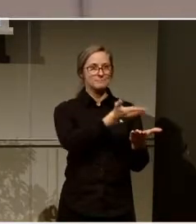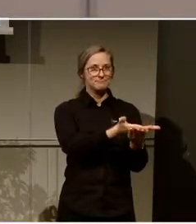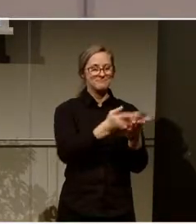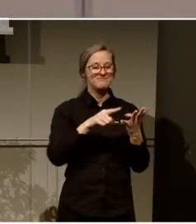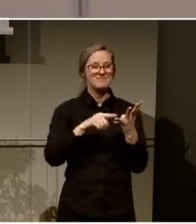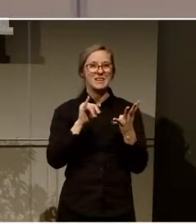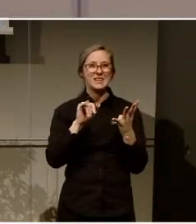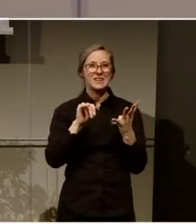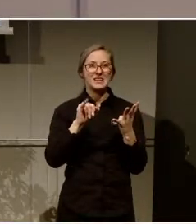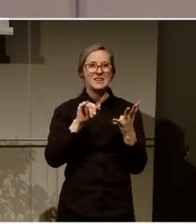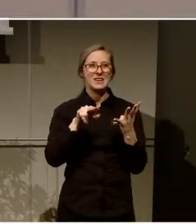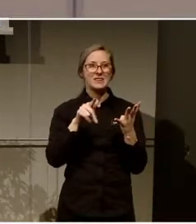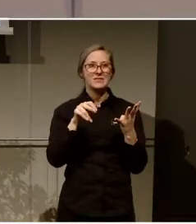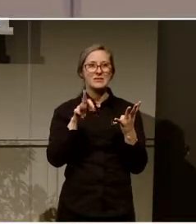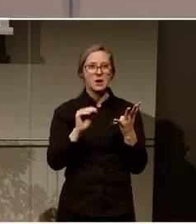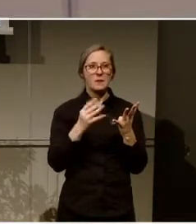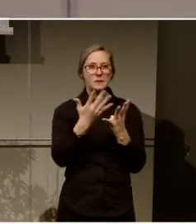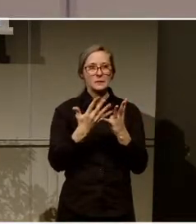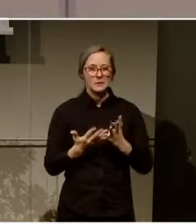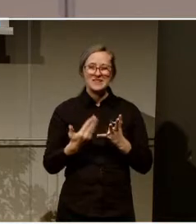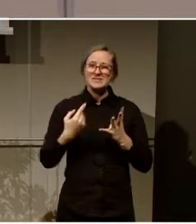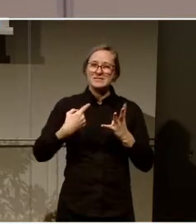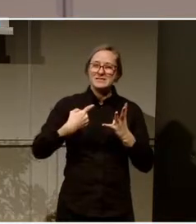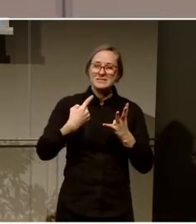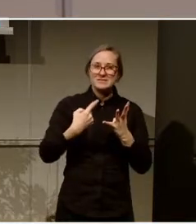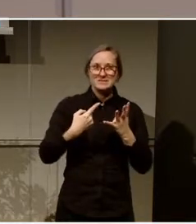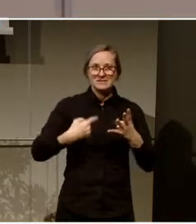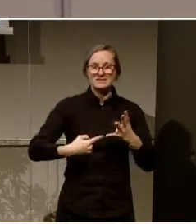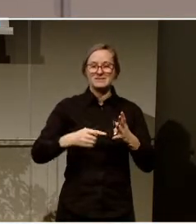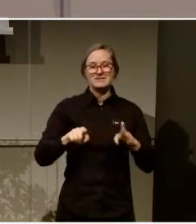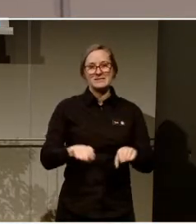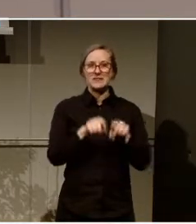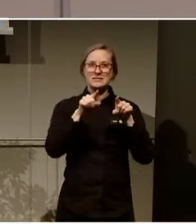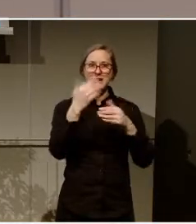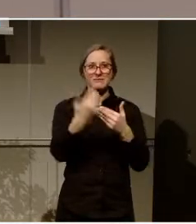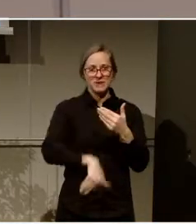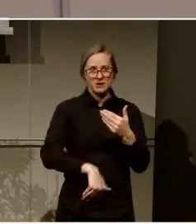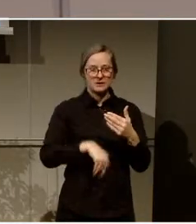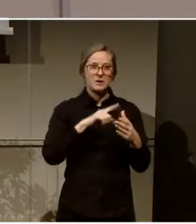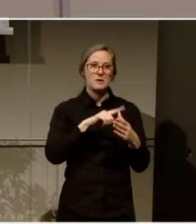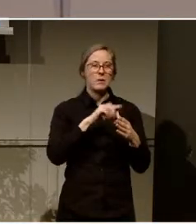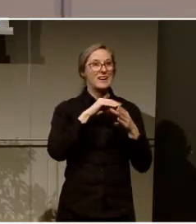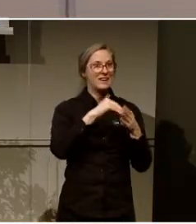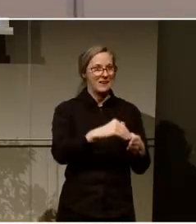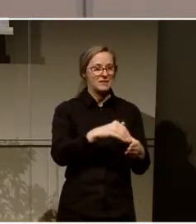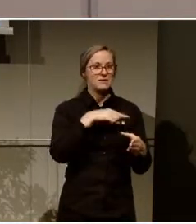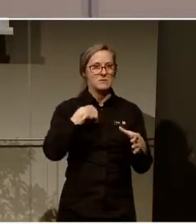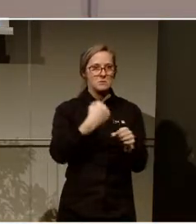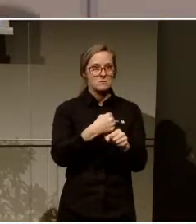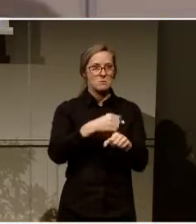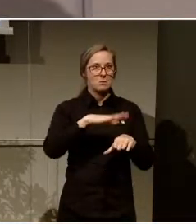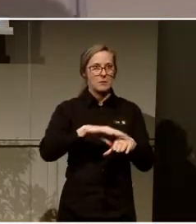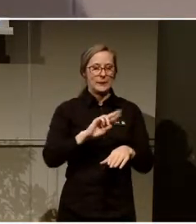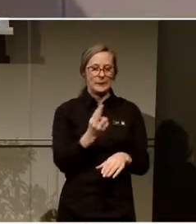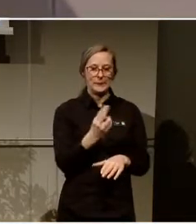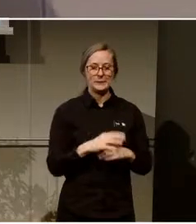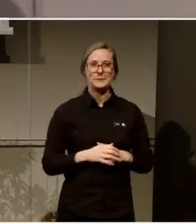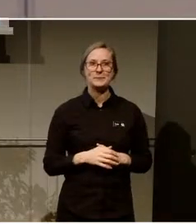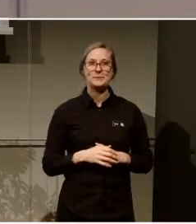infrastruktur är vi i stort sett klara med. Och digital ledning håller vi på att arbeta med just nu. Och vad